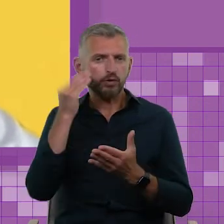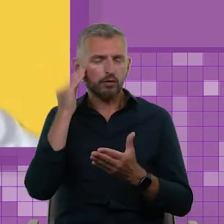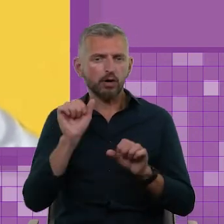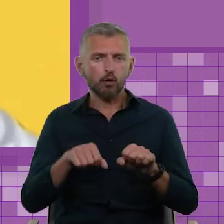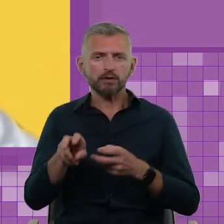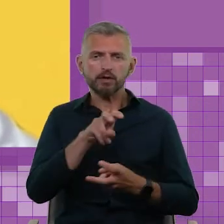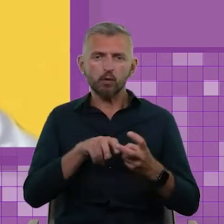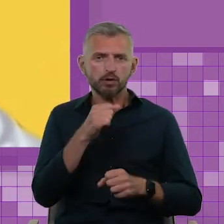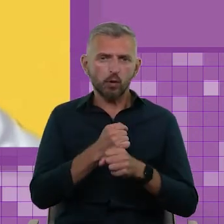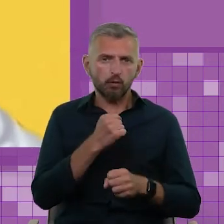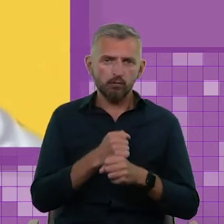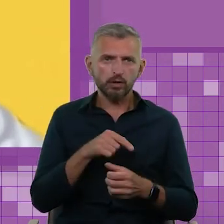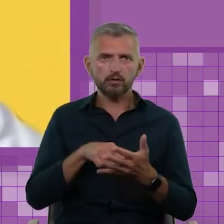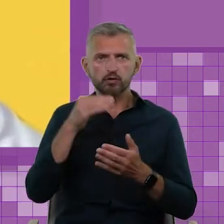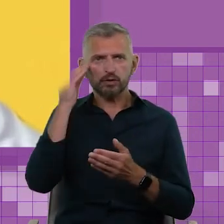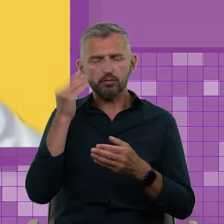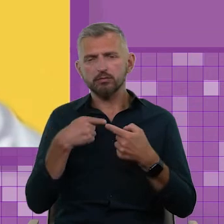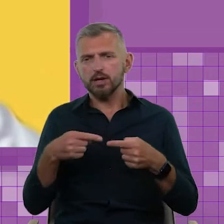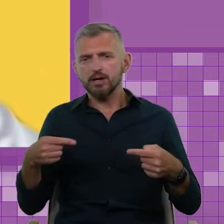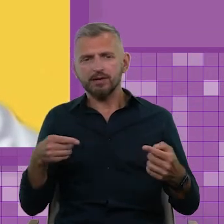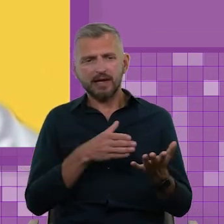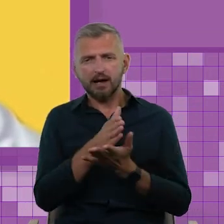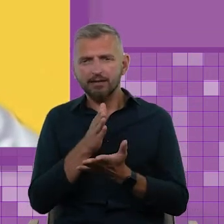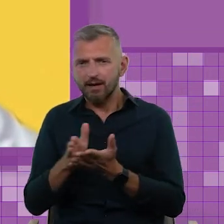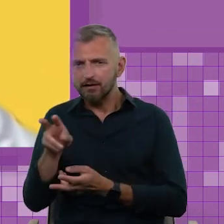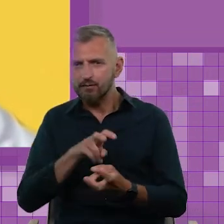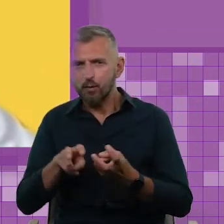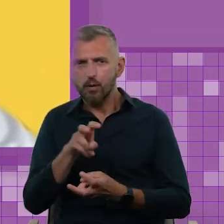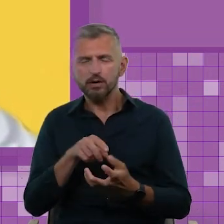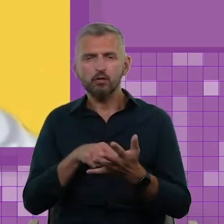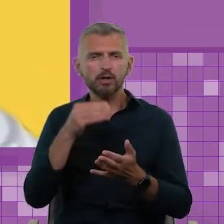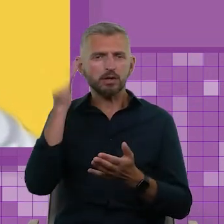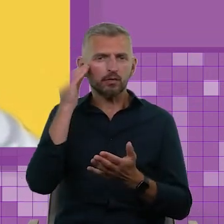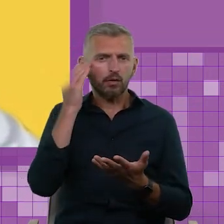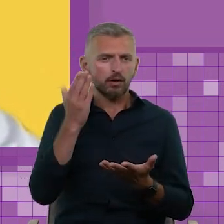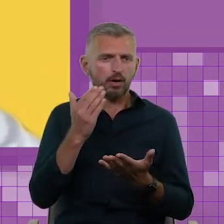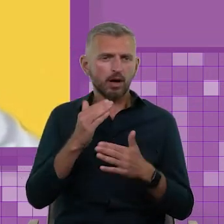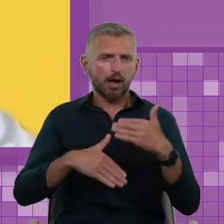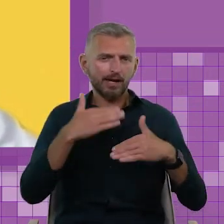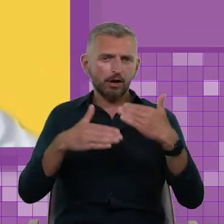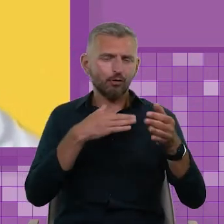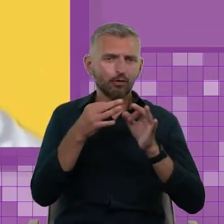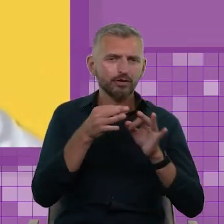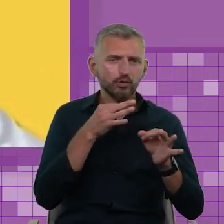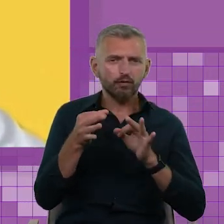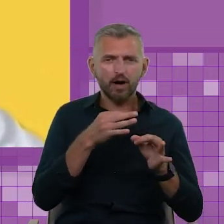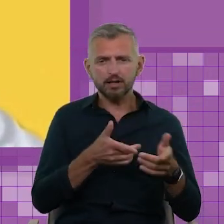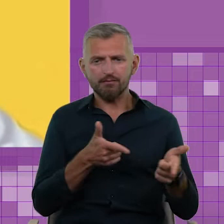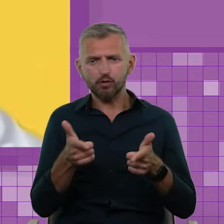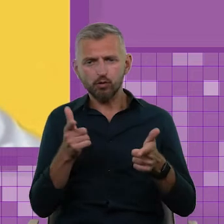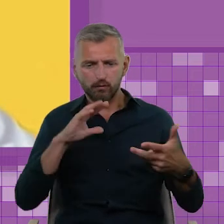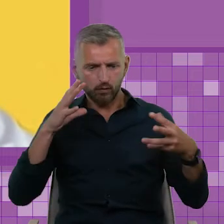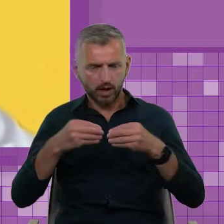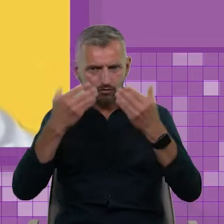пошуку роботи, з точки зору різних каналів пошуку, з точки зору програм кар'єрного консультування, підготовки резюме, з точки